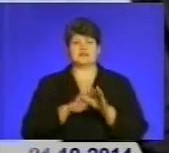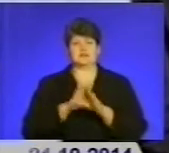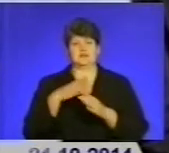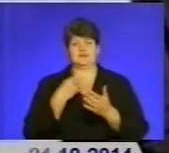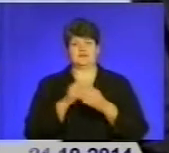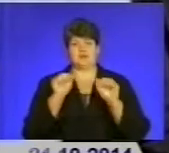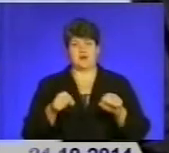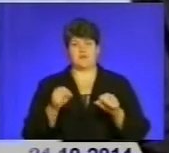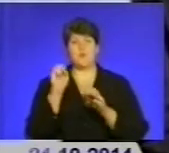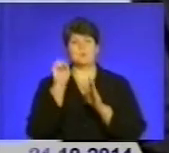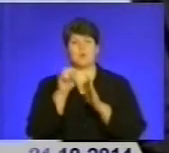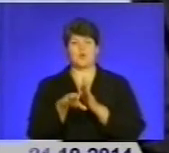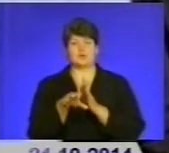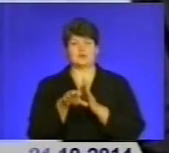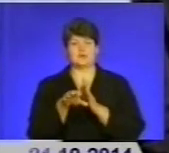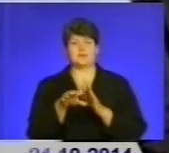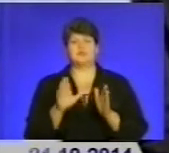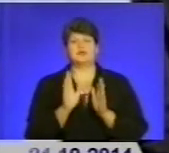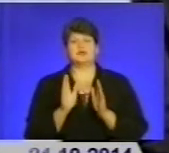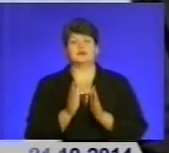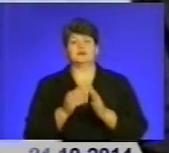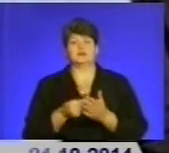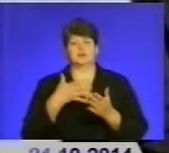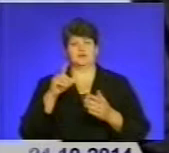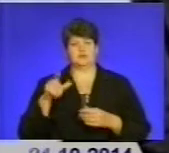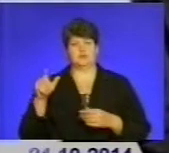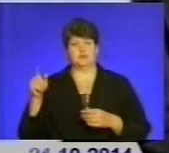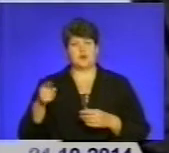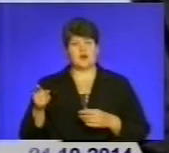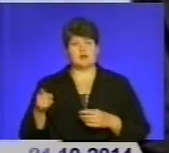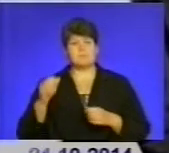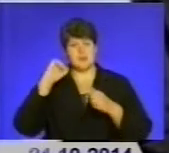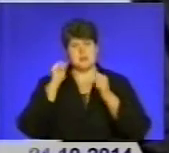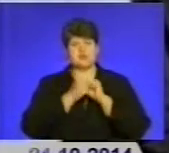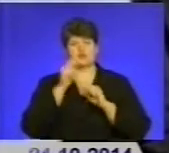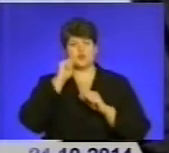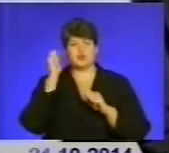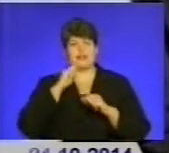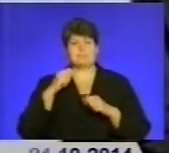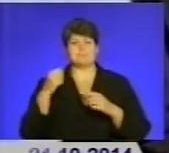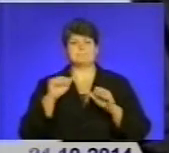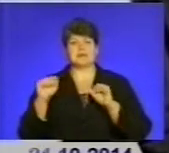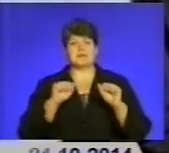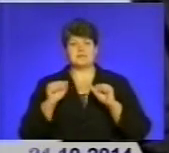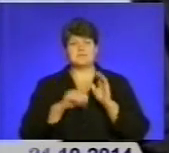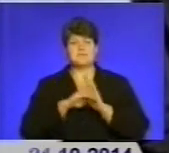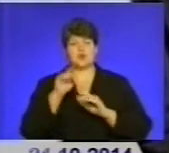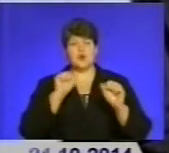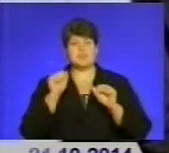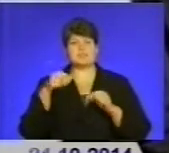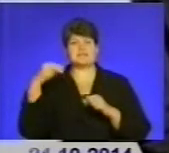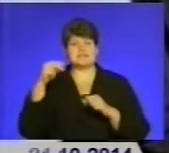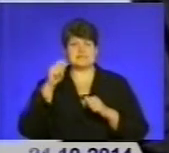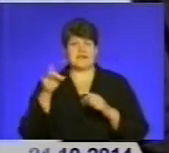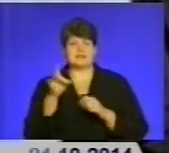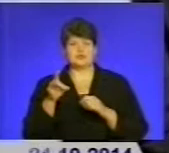– проголосувати. Дорогі тернополяни, пам'ятаємо, що Україна – парламентсько-президентська республіка. Тому 26